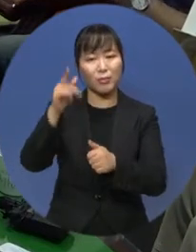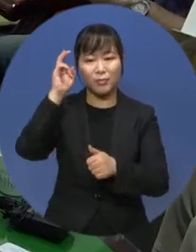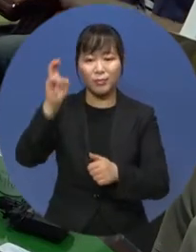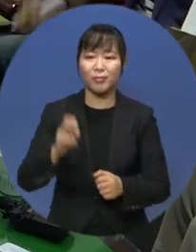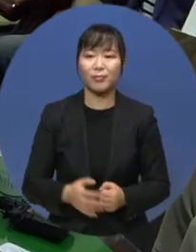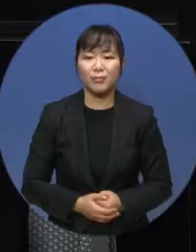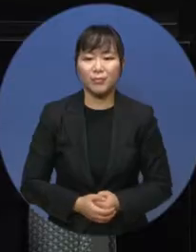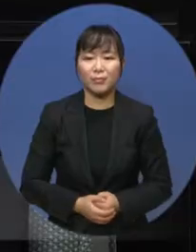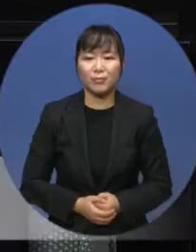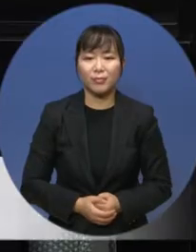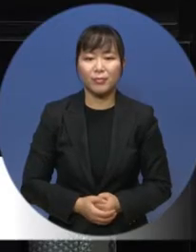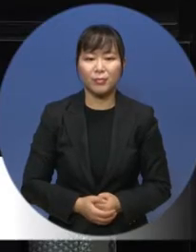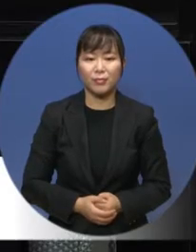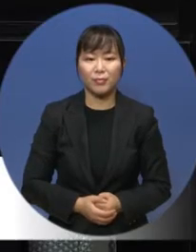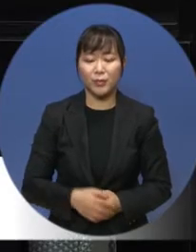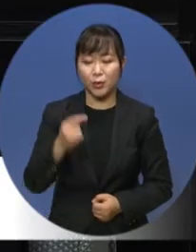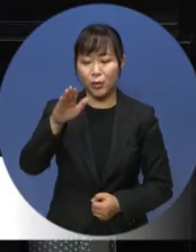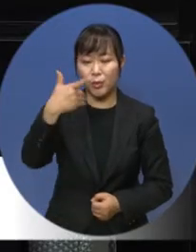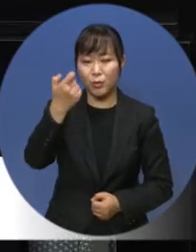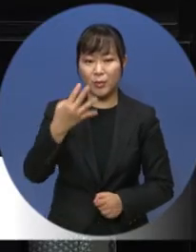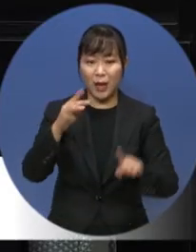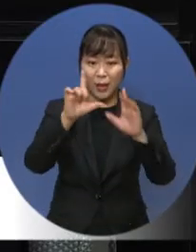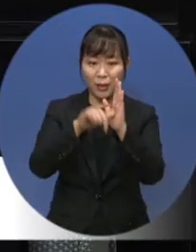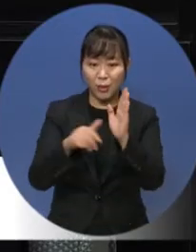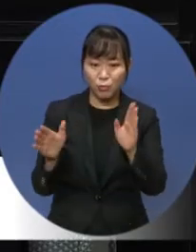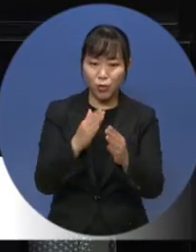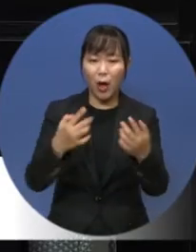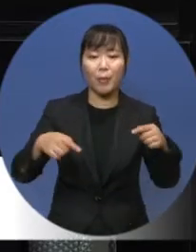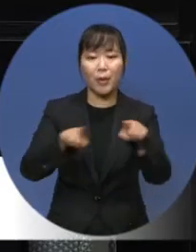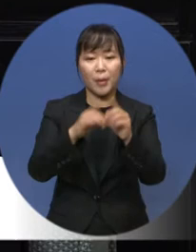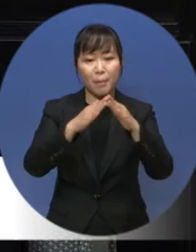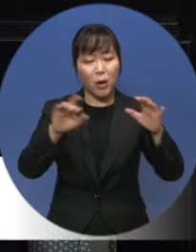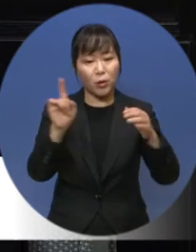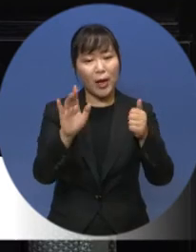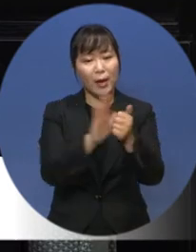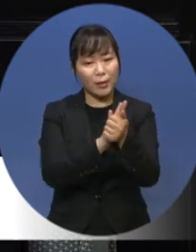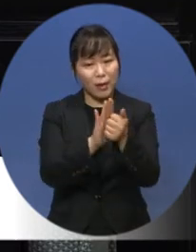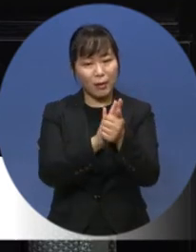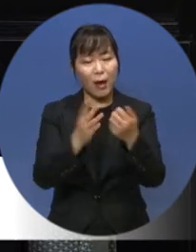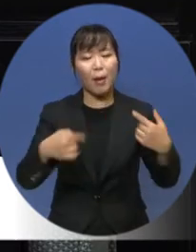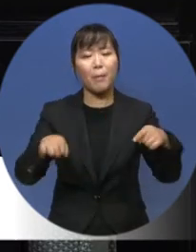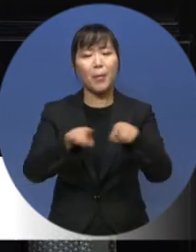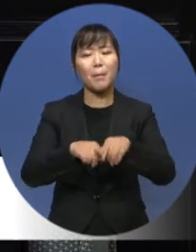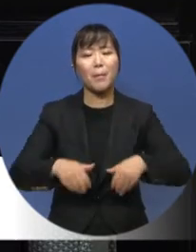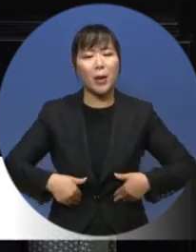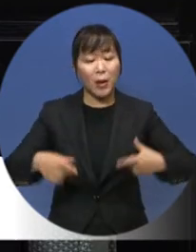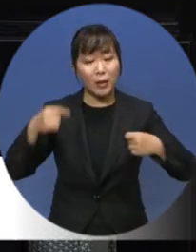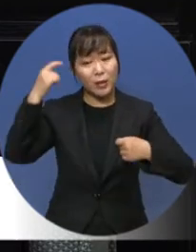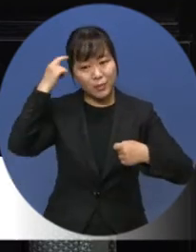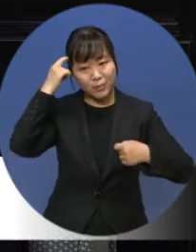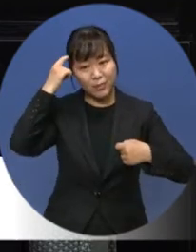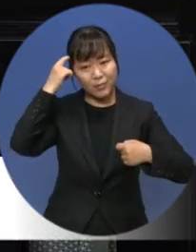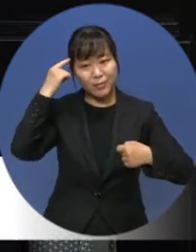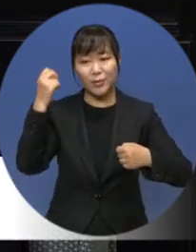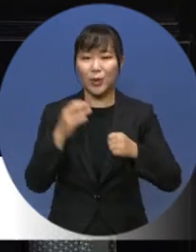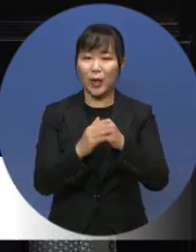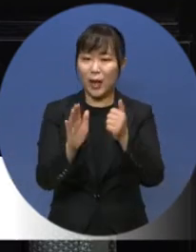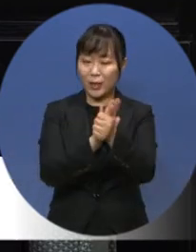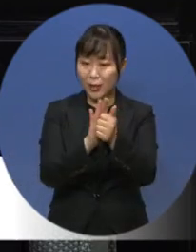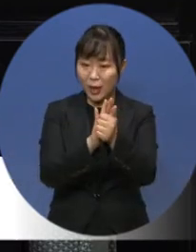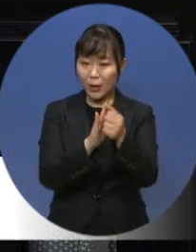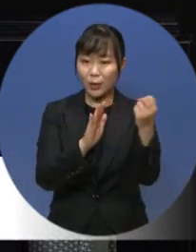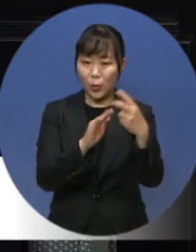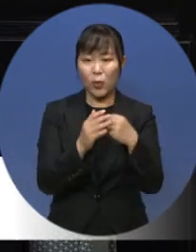보입니다. 64년부터 함께해온 마을 쪽에도 어떤 혜택이 이루어져야 된다고 생각을 했고 혜택을